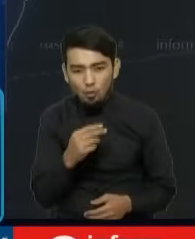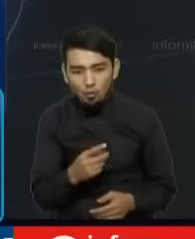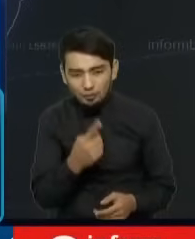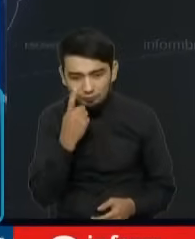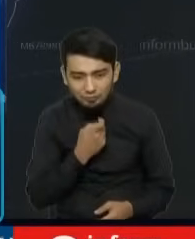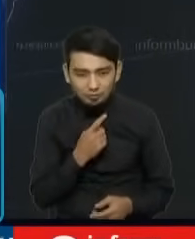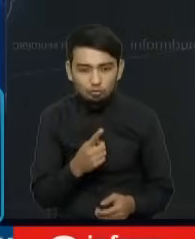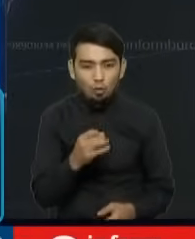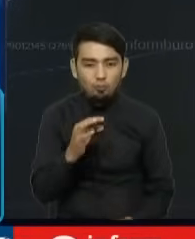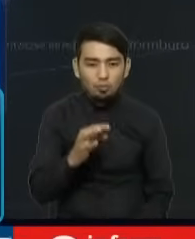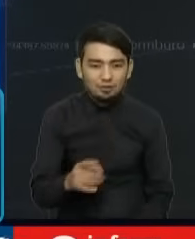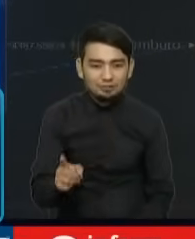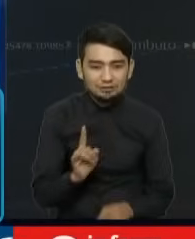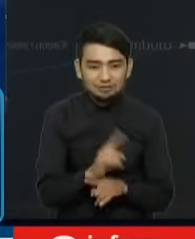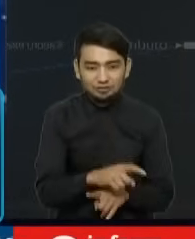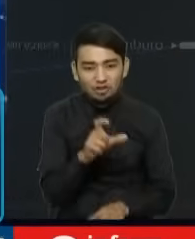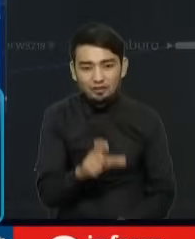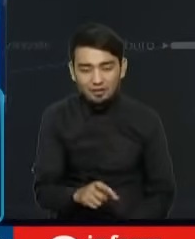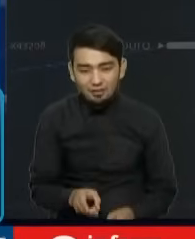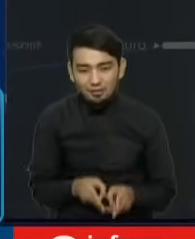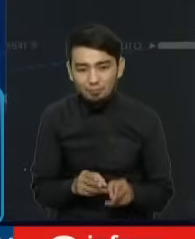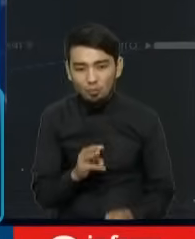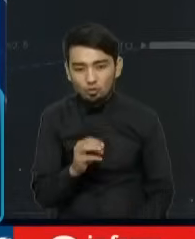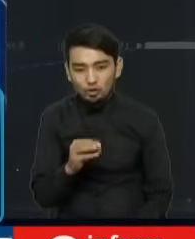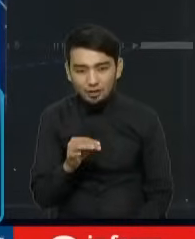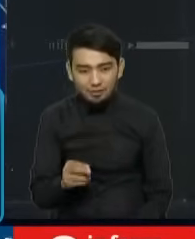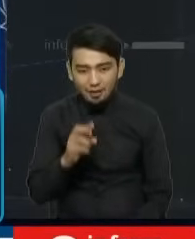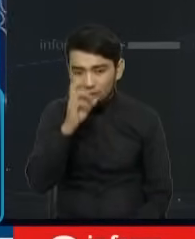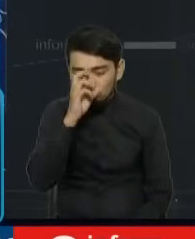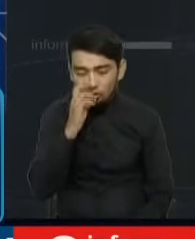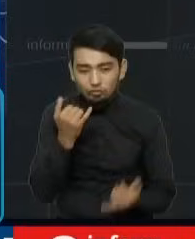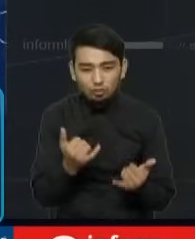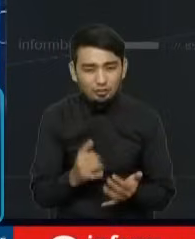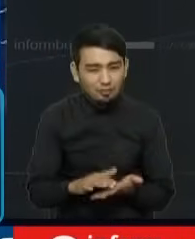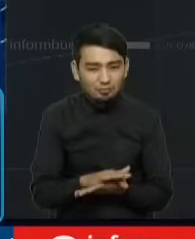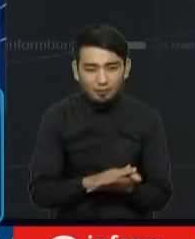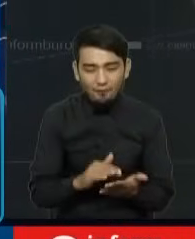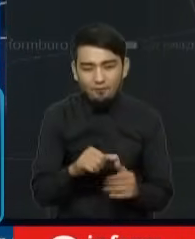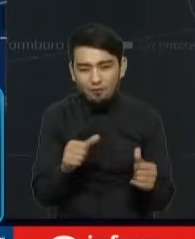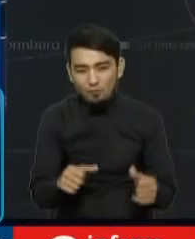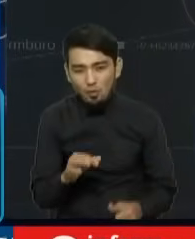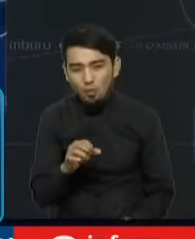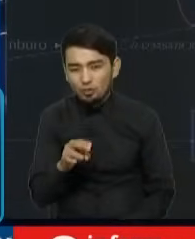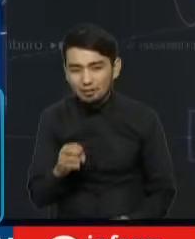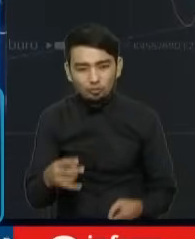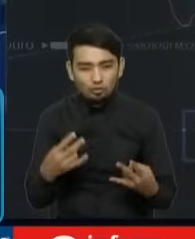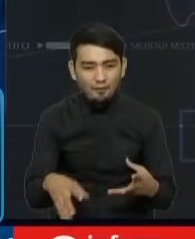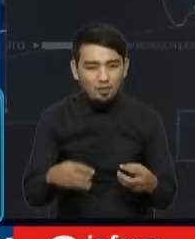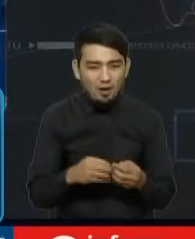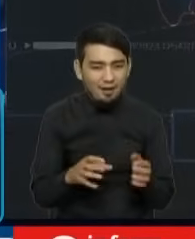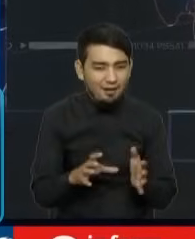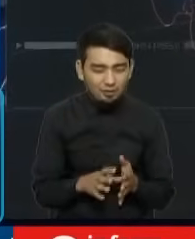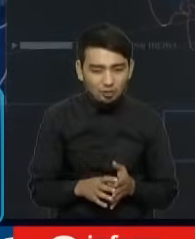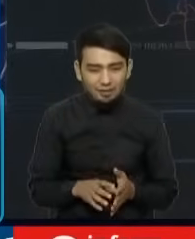вероятностью 100% это мошенник. Государству сегодня ничего от вас, ни в какой форме онлайн не нужно, все в электронном виде,